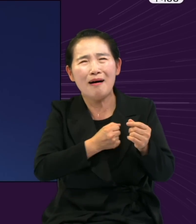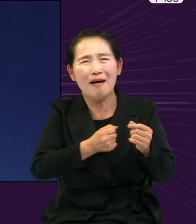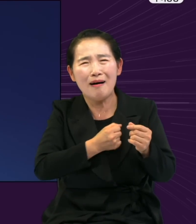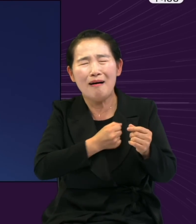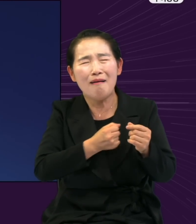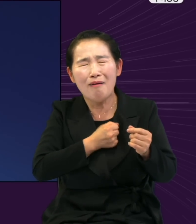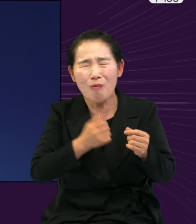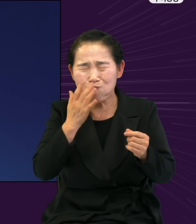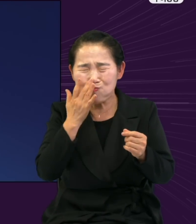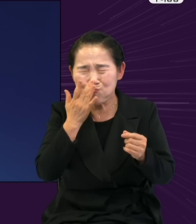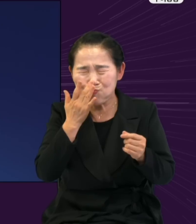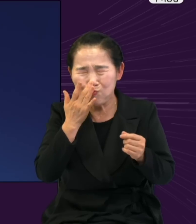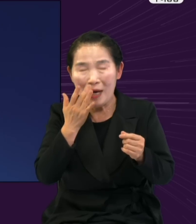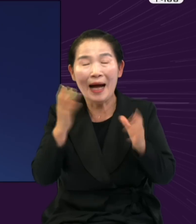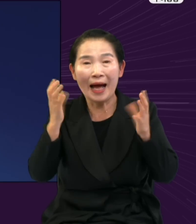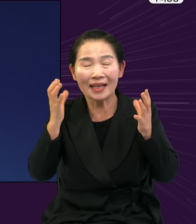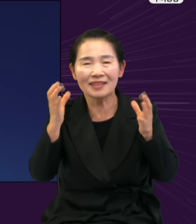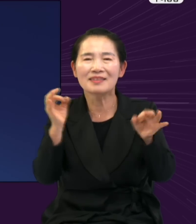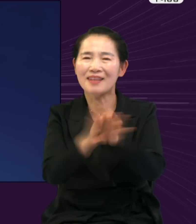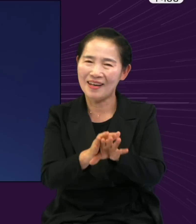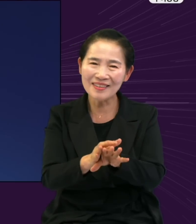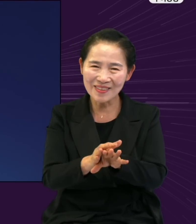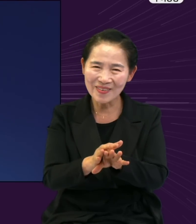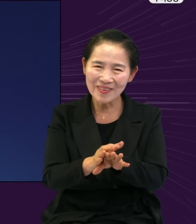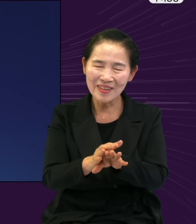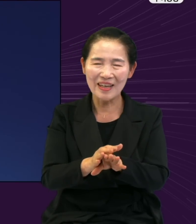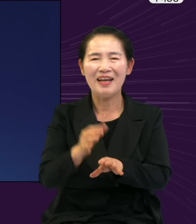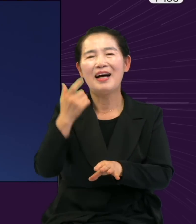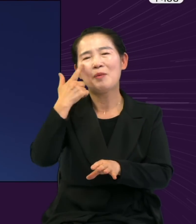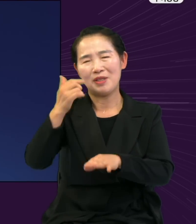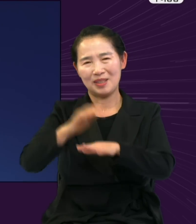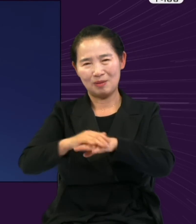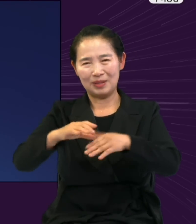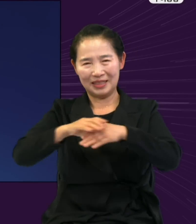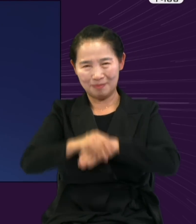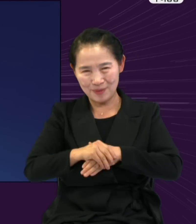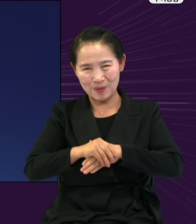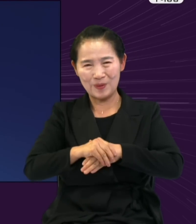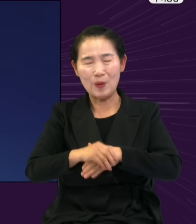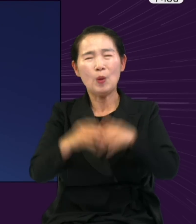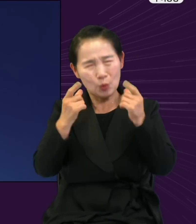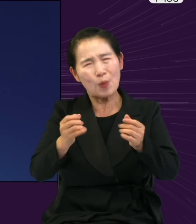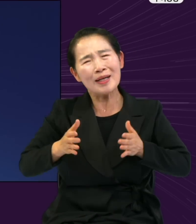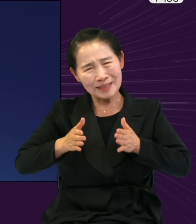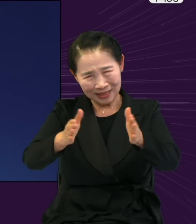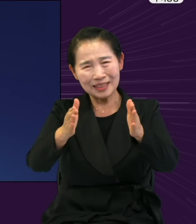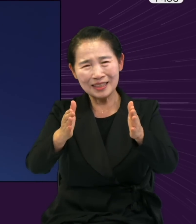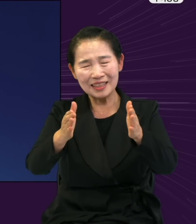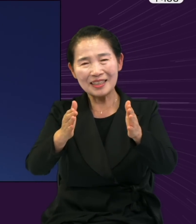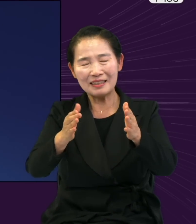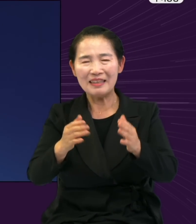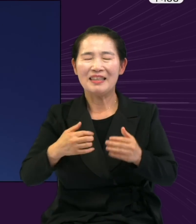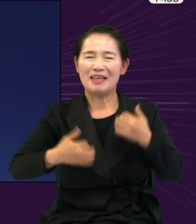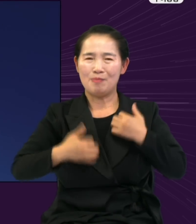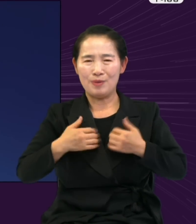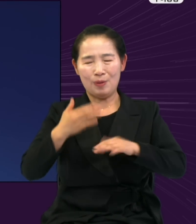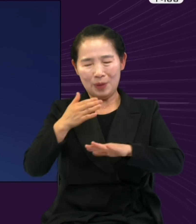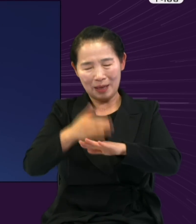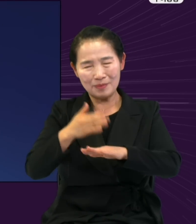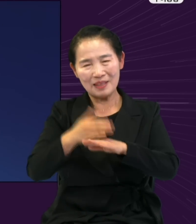나는 아버지의 손을 붙잡고 같은 길이지만 기쁘고 감사하게 걸어가고 있기